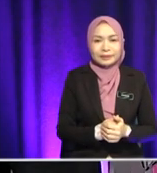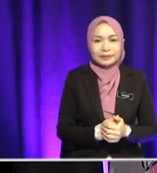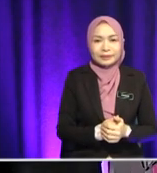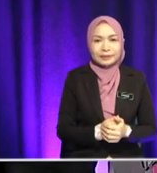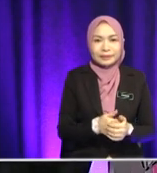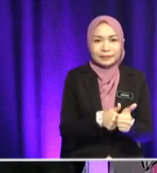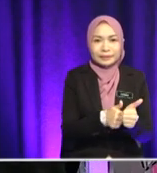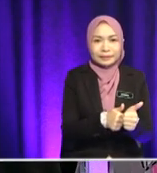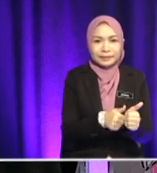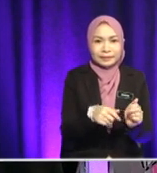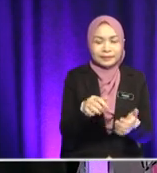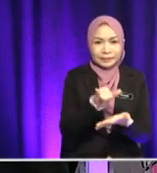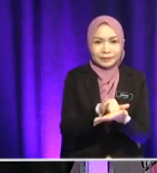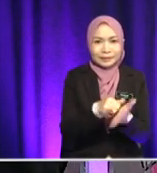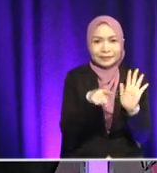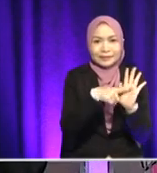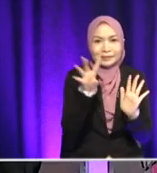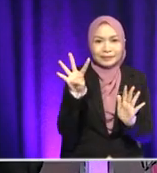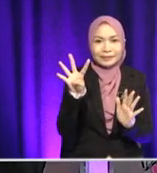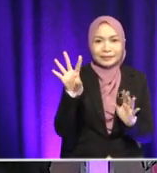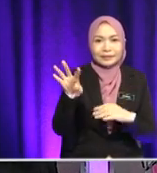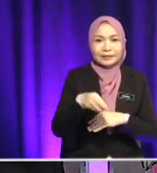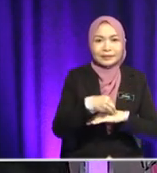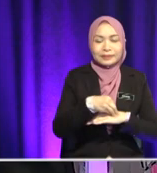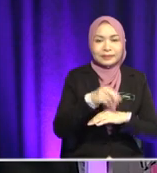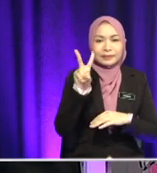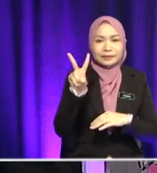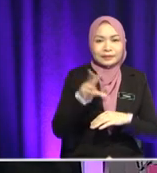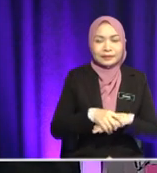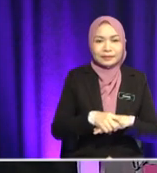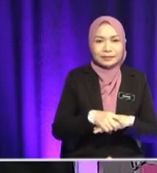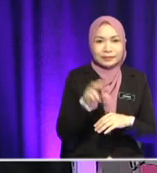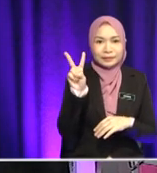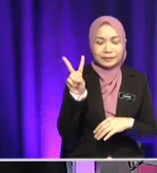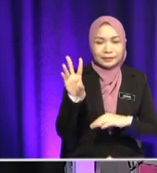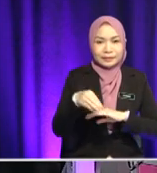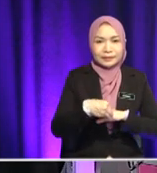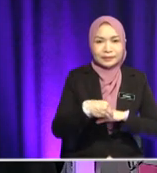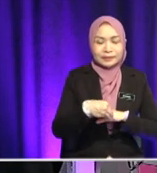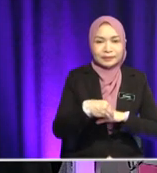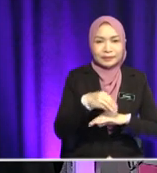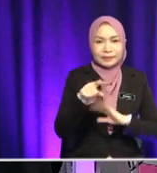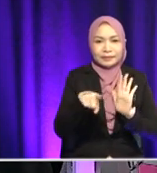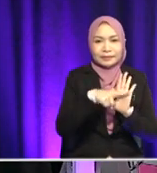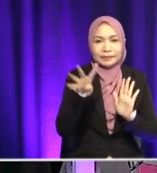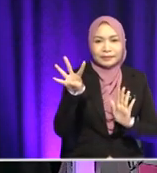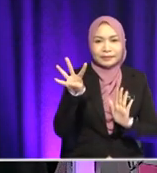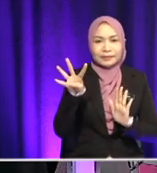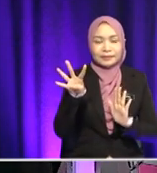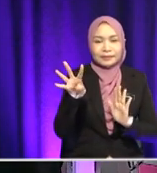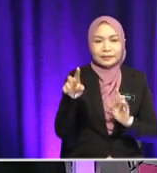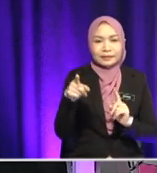akan tambah dengan dua dan dua tambah satu empat dan nanti empat tambah dengan 3 ikut tempat masing-masing